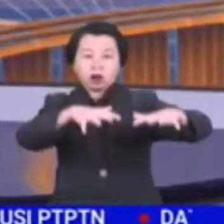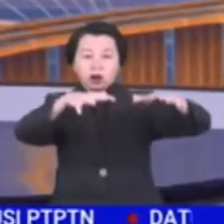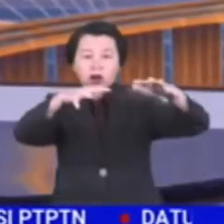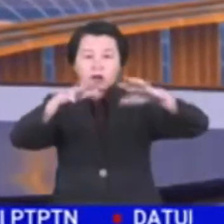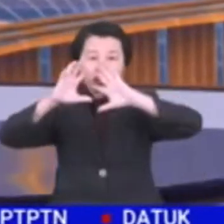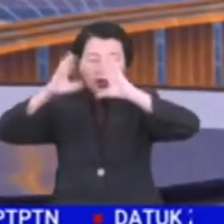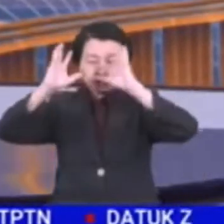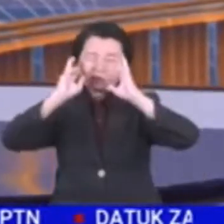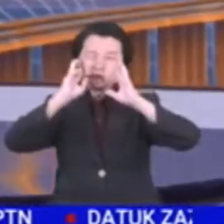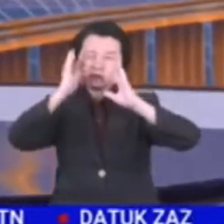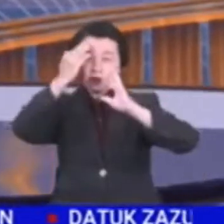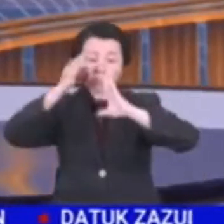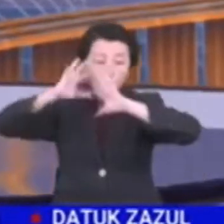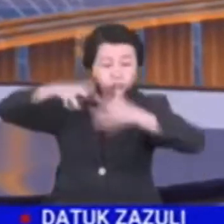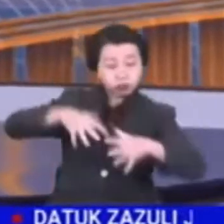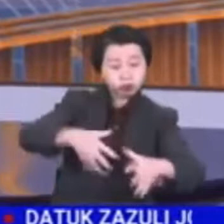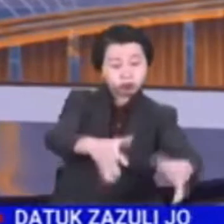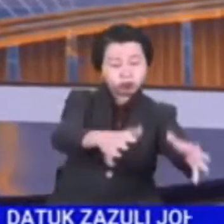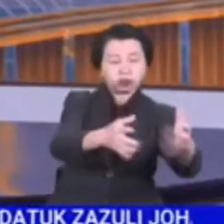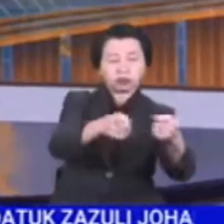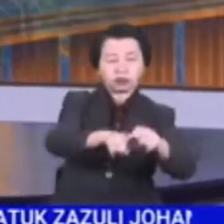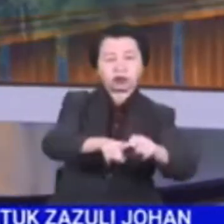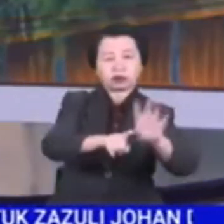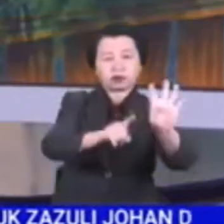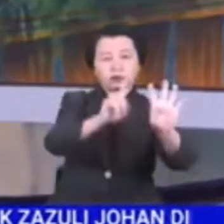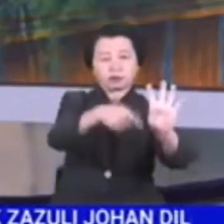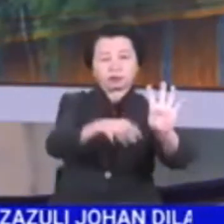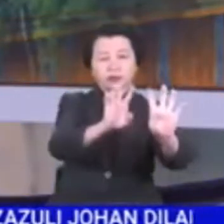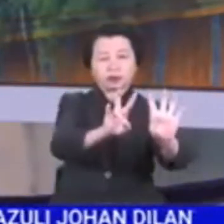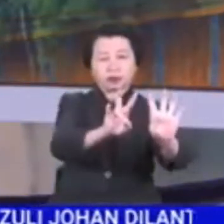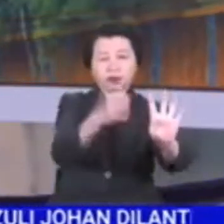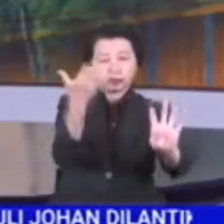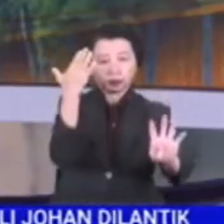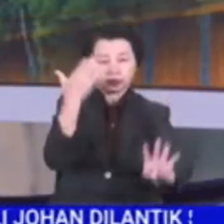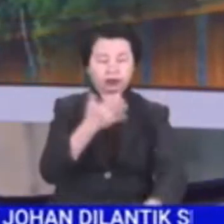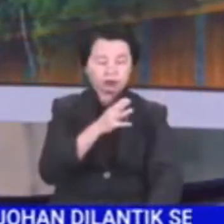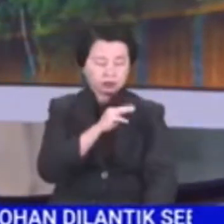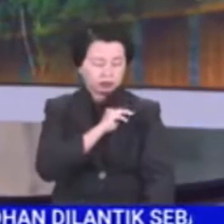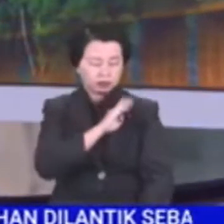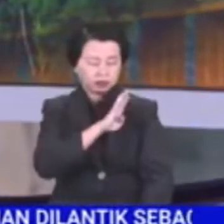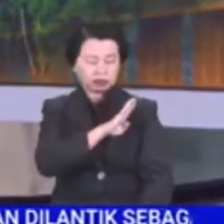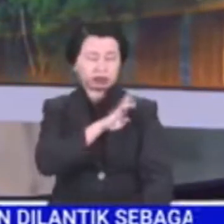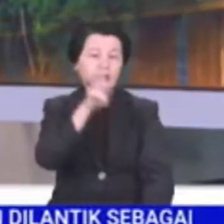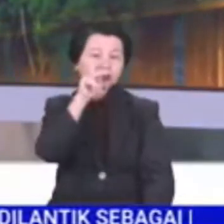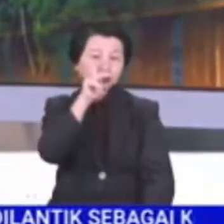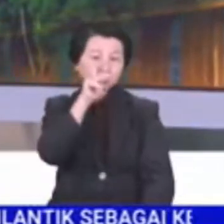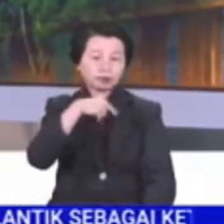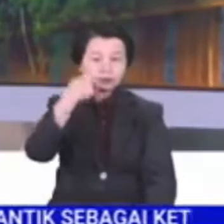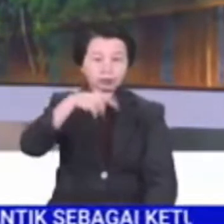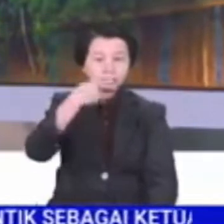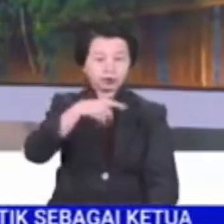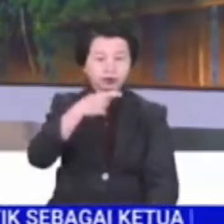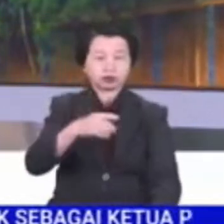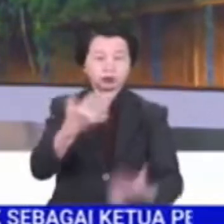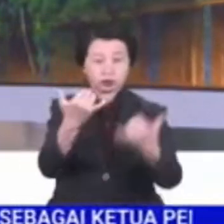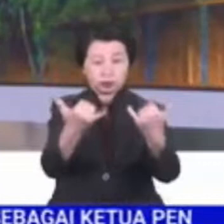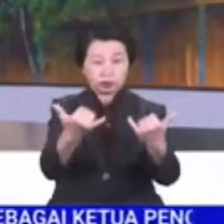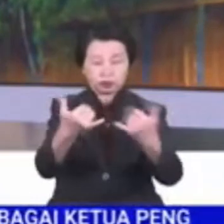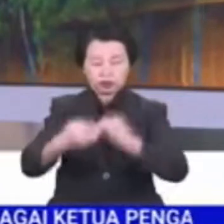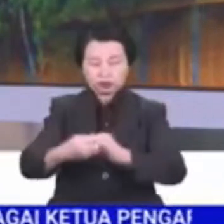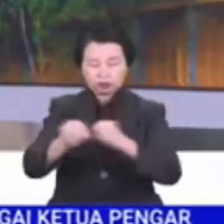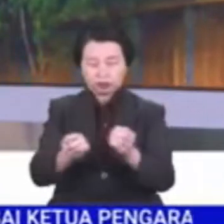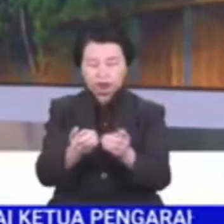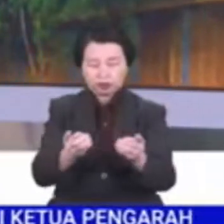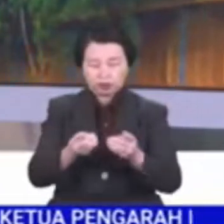fenomena kepada air seperti yang berlaku pada 4 Juli lepas mungkin sekedar Datuk Sri Muhammad Sanusi Muhammad Nur kata ketika ini